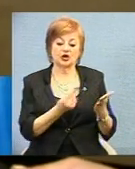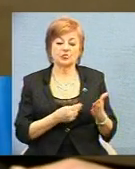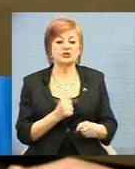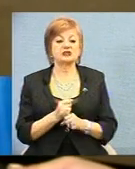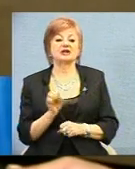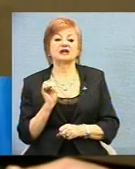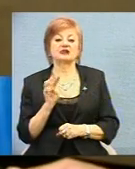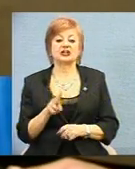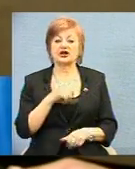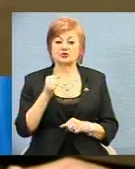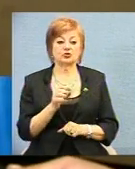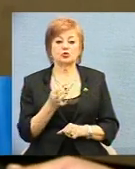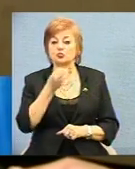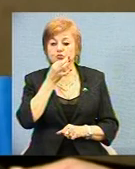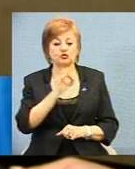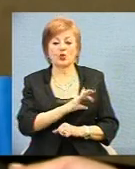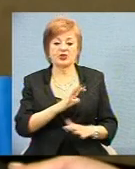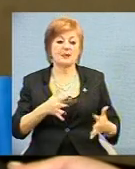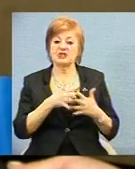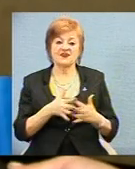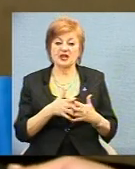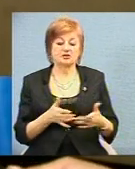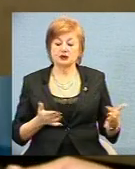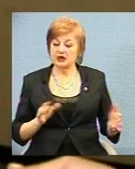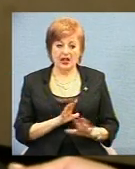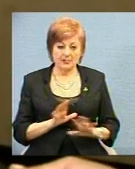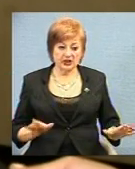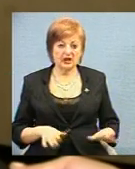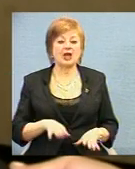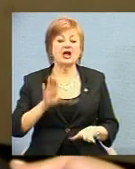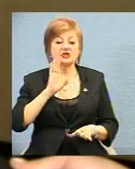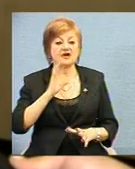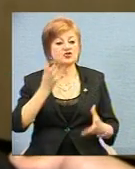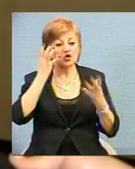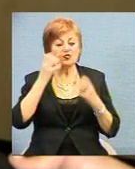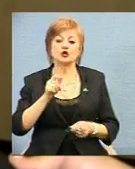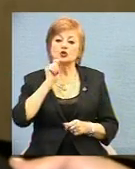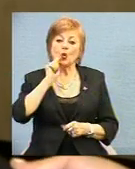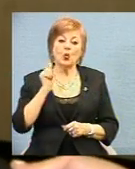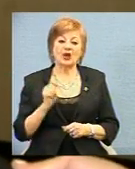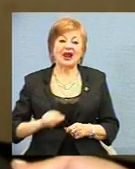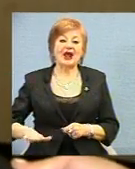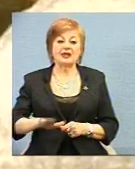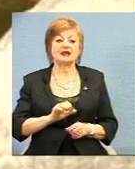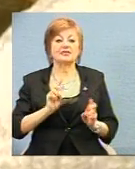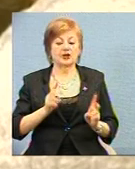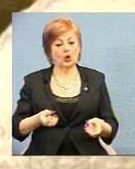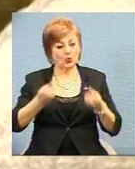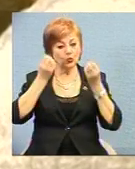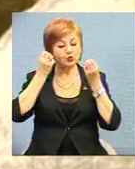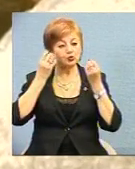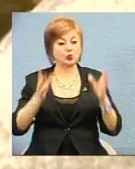2013 году, когда еще не было войны и не было всех этих событий. То есть она увлеклась Украиной как таким культурным феноменом.